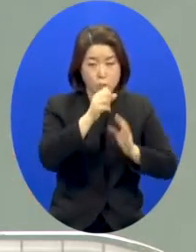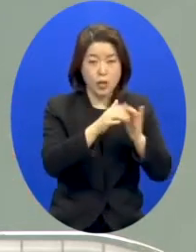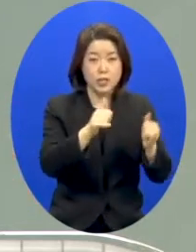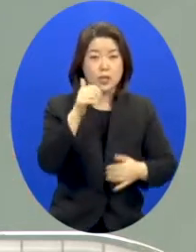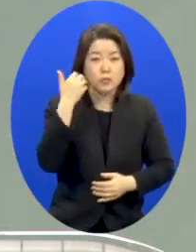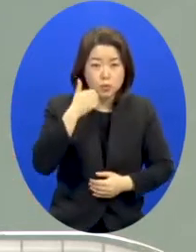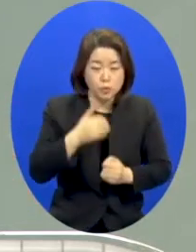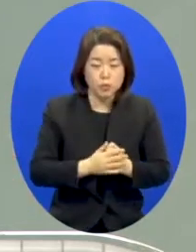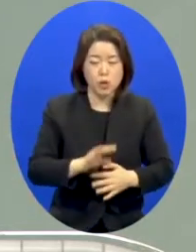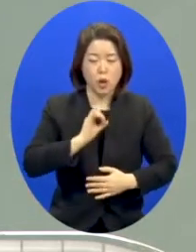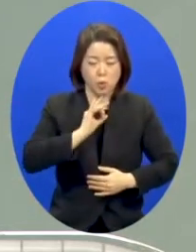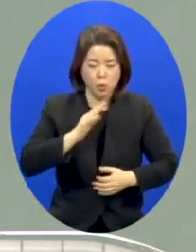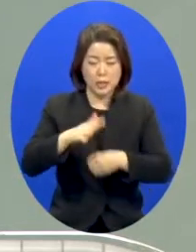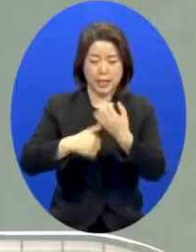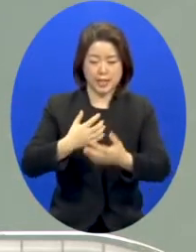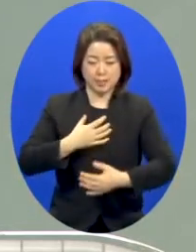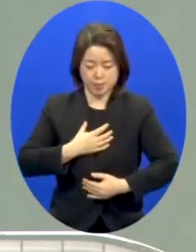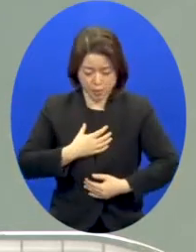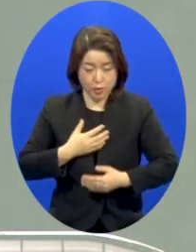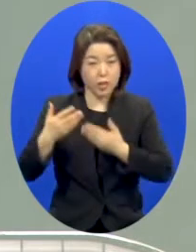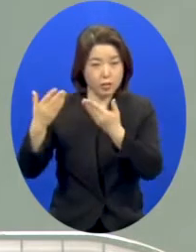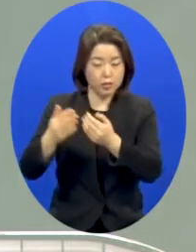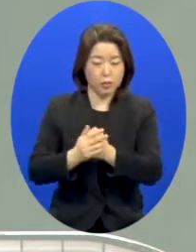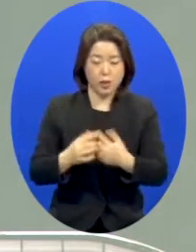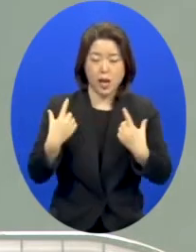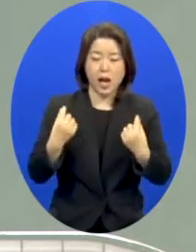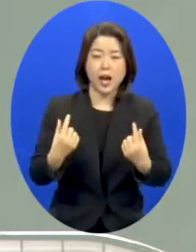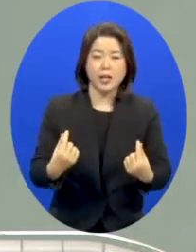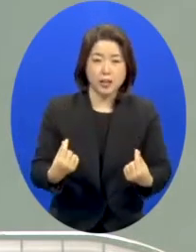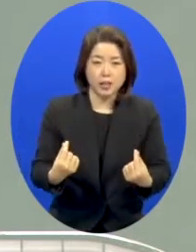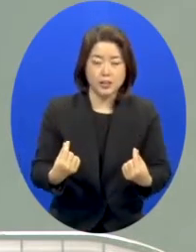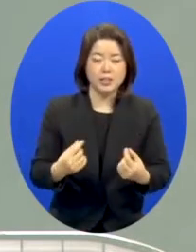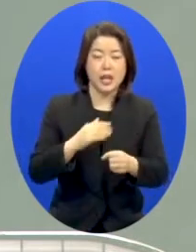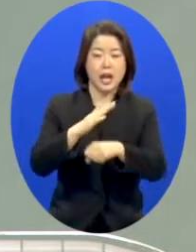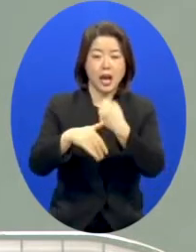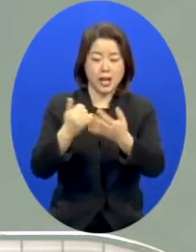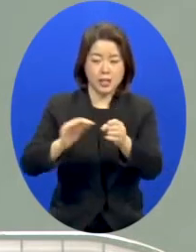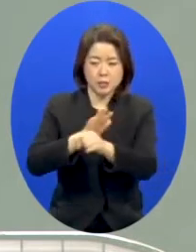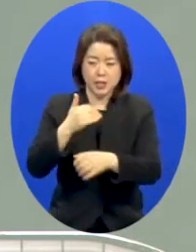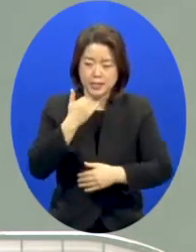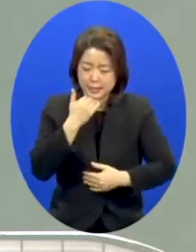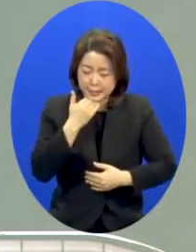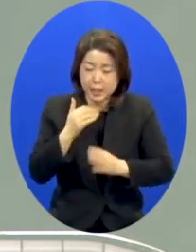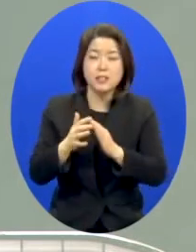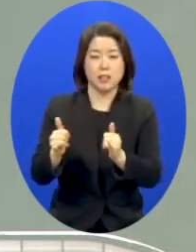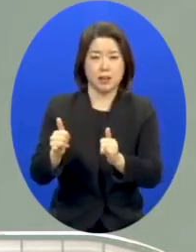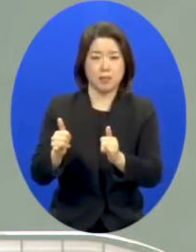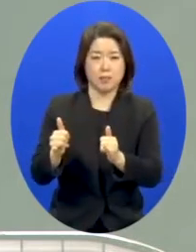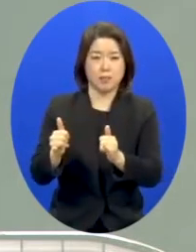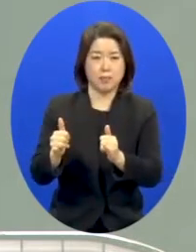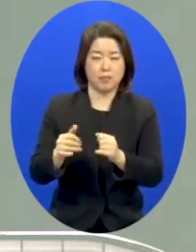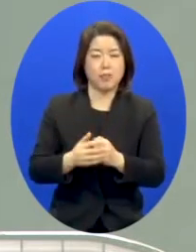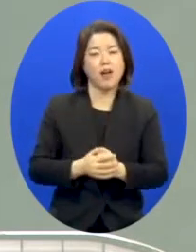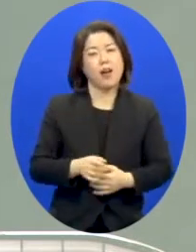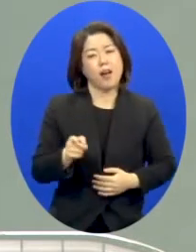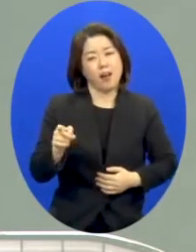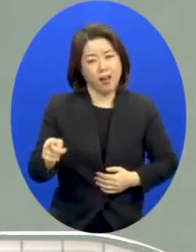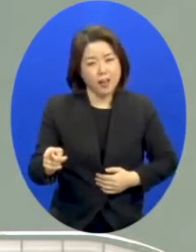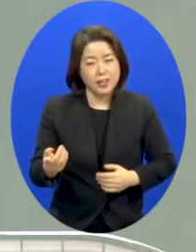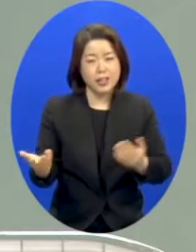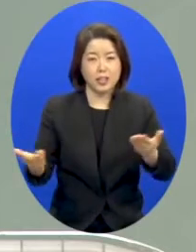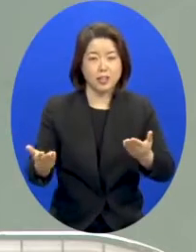오직 하나님을 경외하고 한결같이 하나님의 사랑을 기다리는 사람 이라니 그 일에